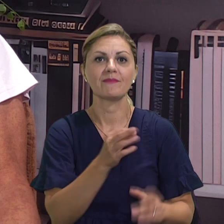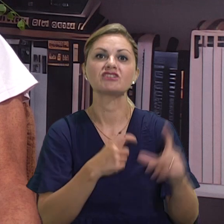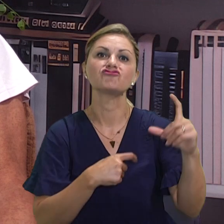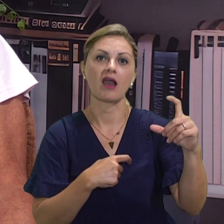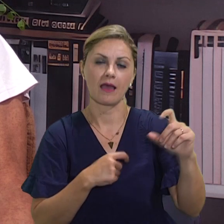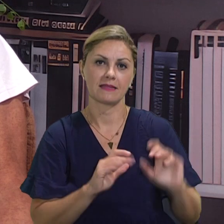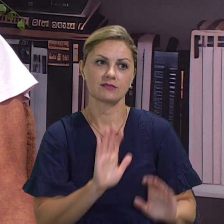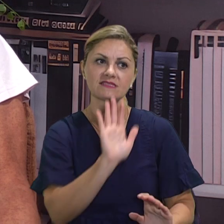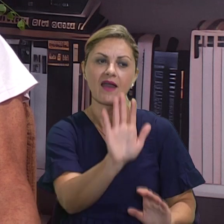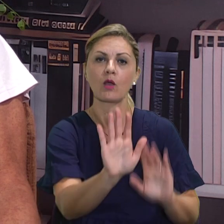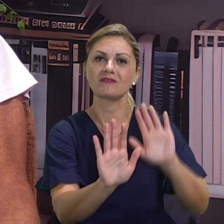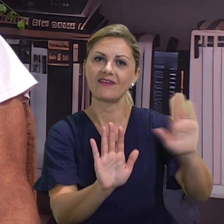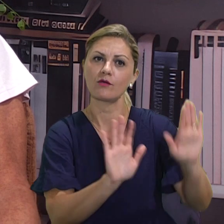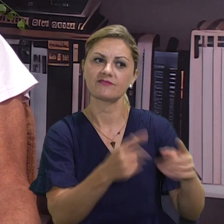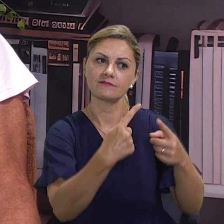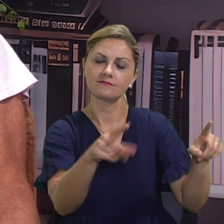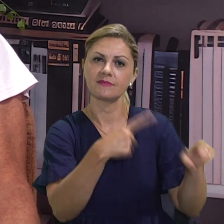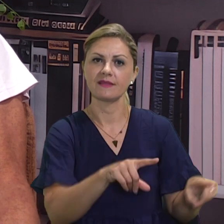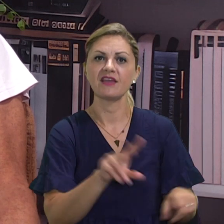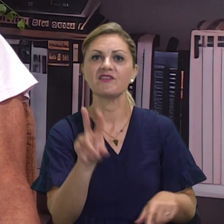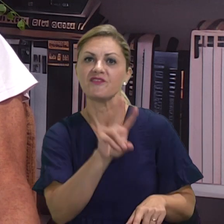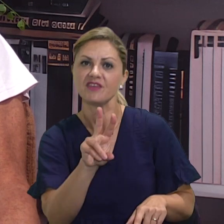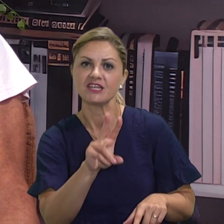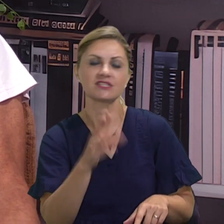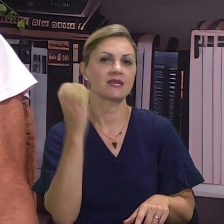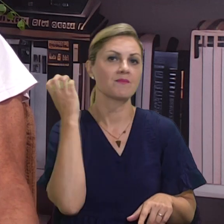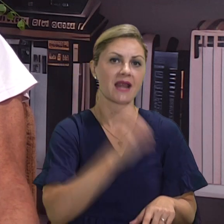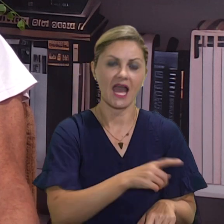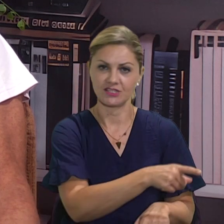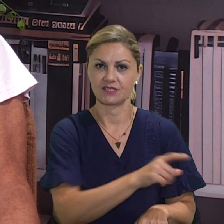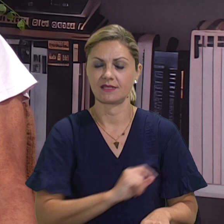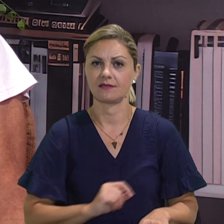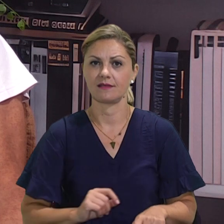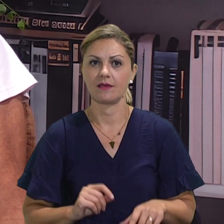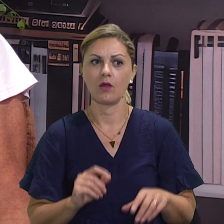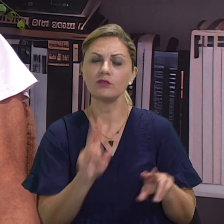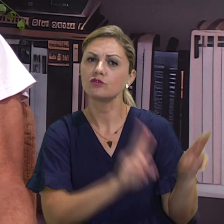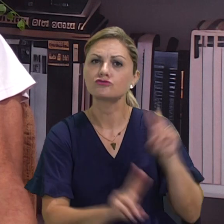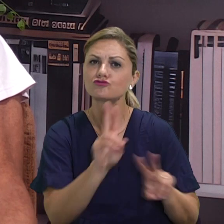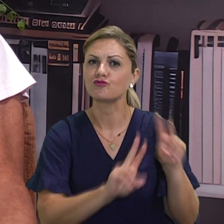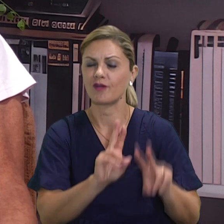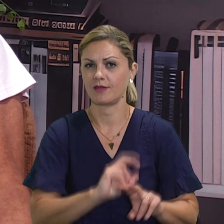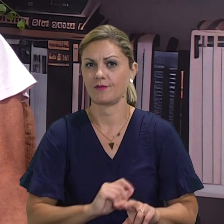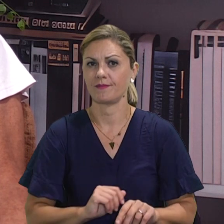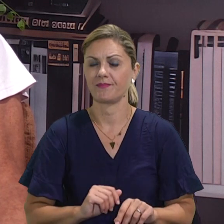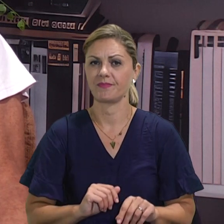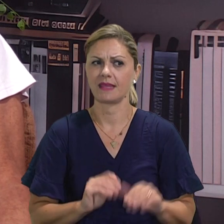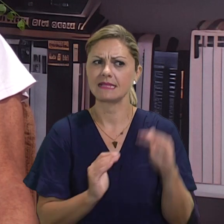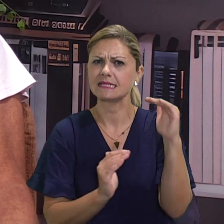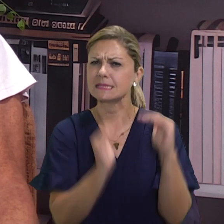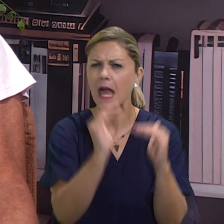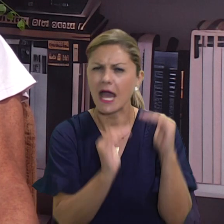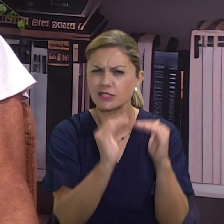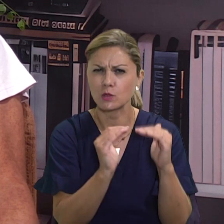se uglavnom govori dosta na čakavici. Svaki ima svoj interni, viški, brački i tako dalje. I oni to njeguju.